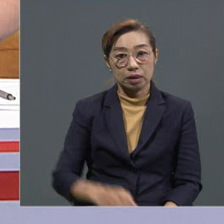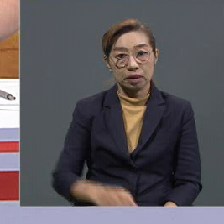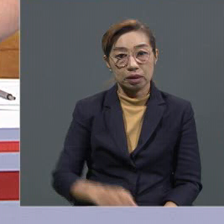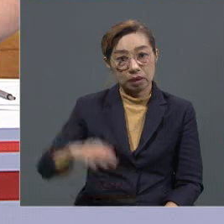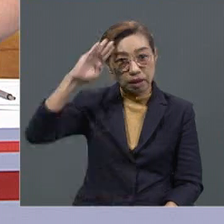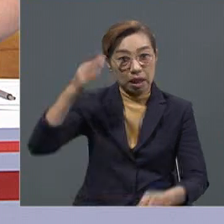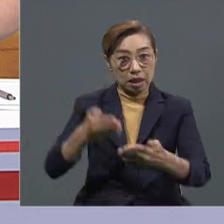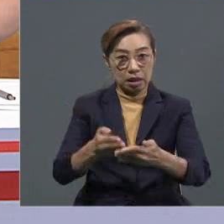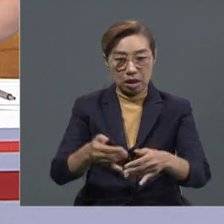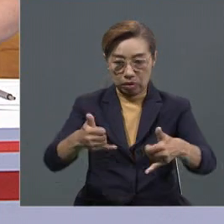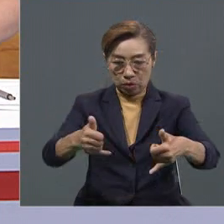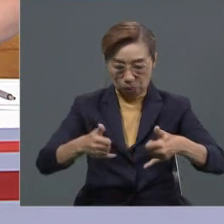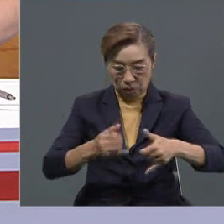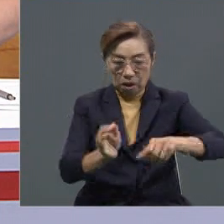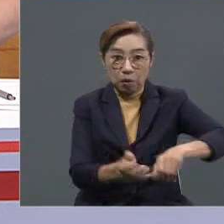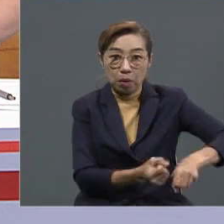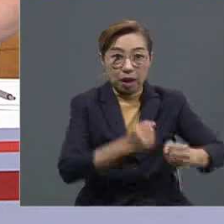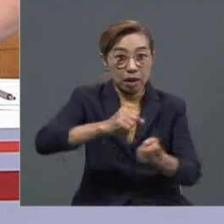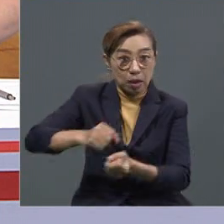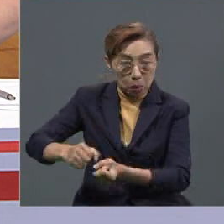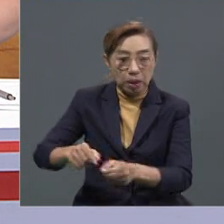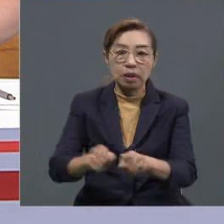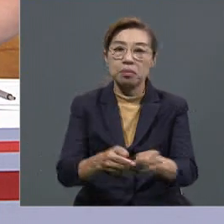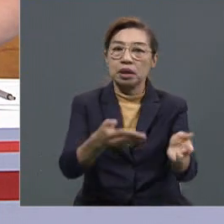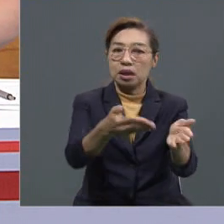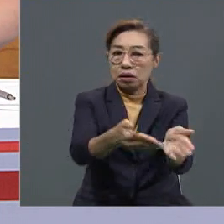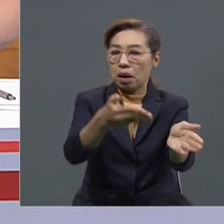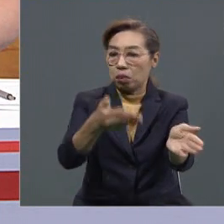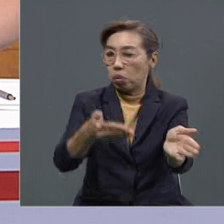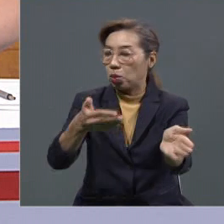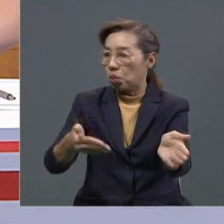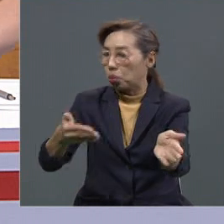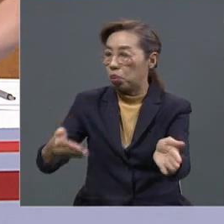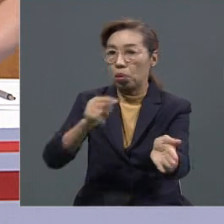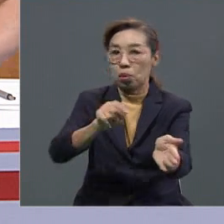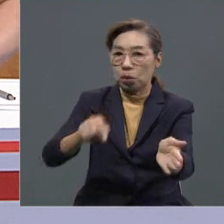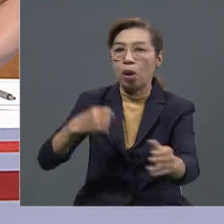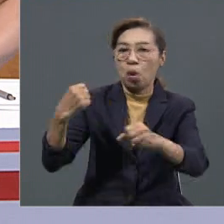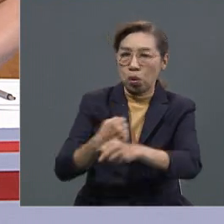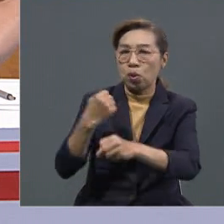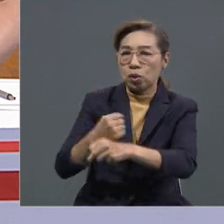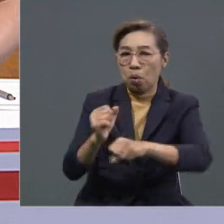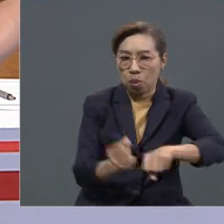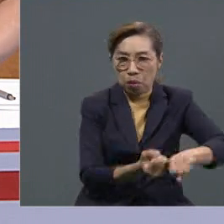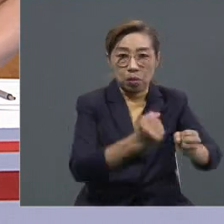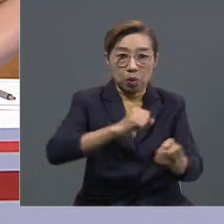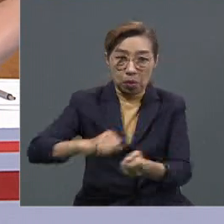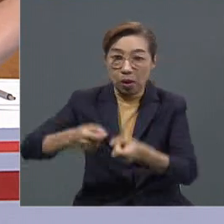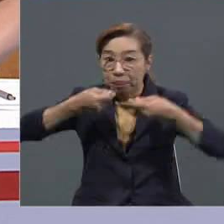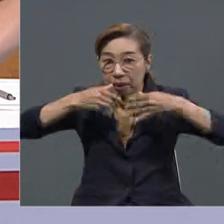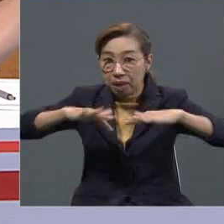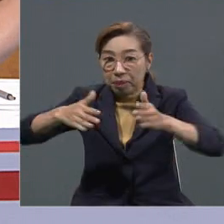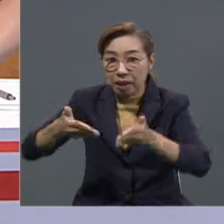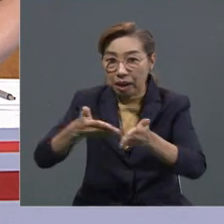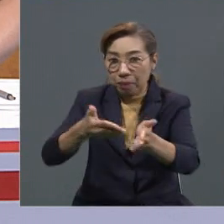ของกองทัพเรือทั้งเรือพระที่นั่งและเรือพระราชพิธีอื่นก็ได้ทำการฝึกซ้อมต่อเนื่องและเปิดให้ประชาชนได้เข้าร่วมชม